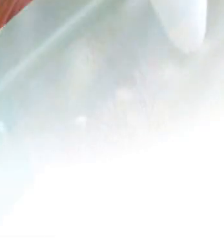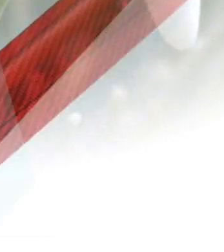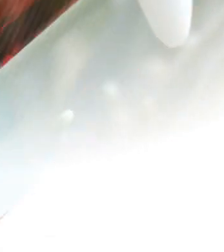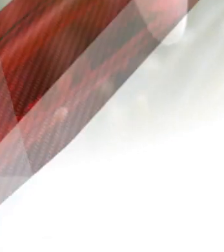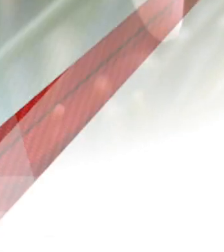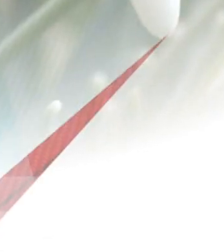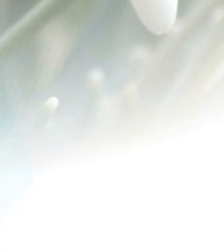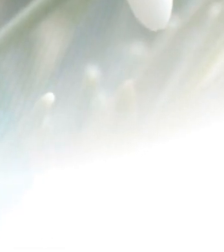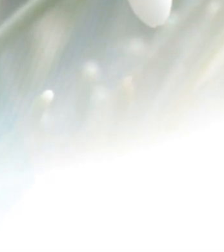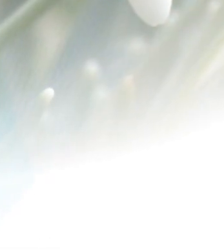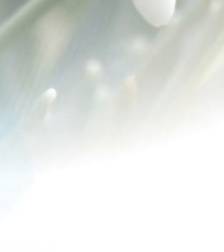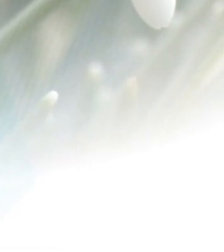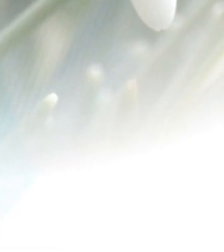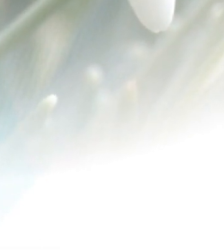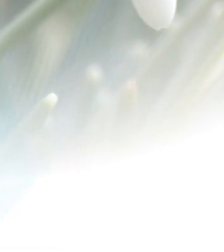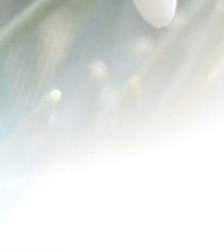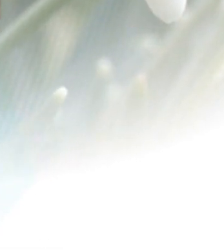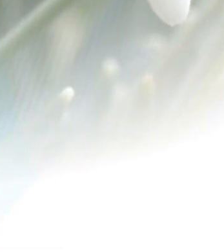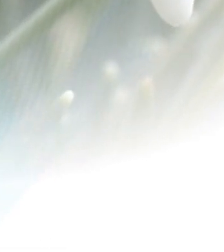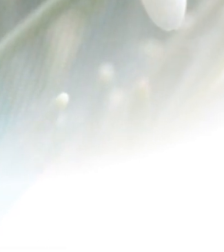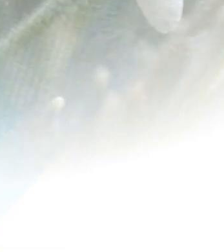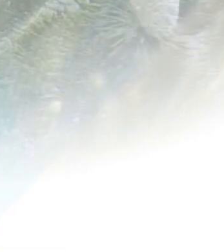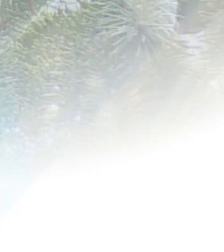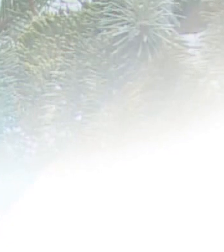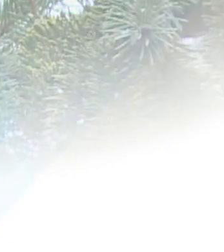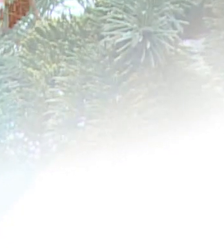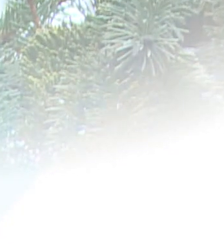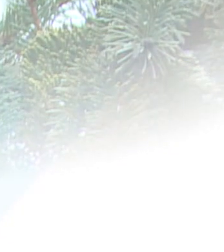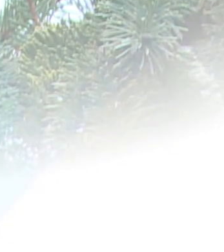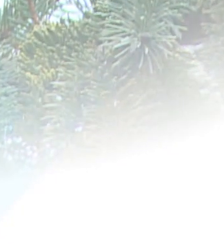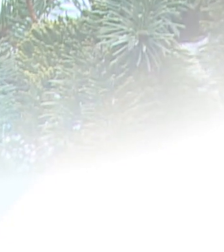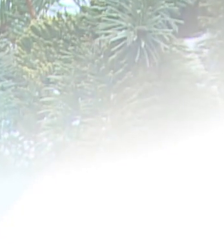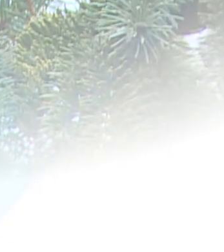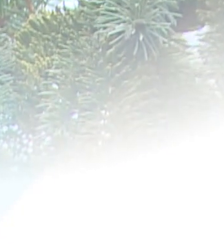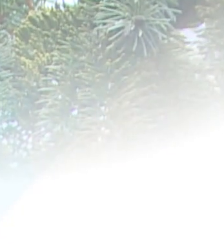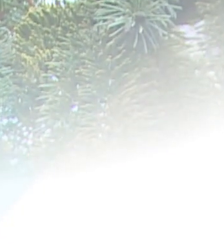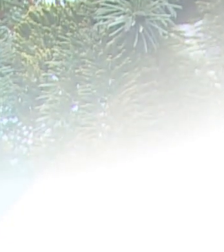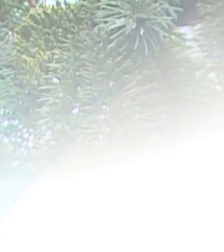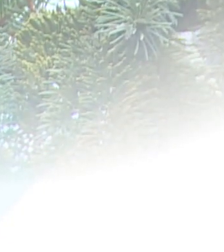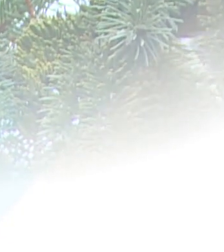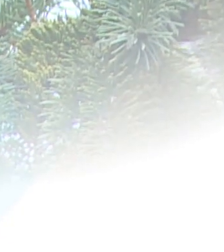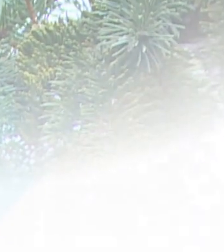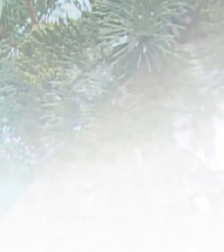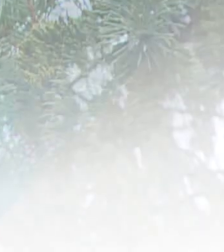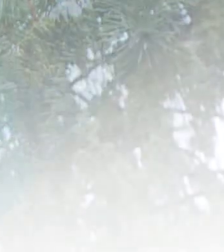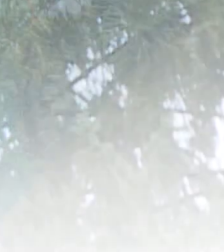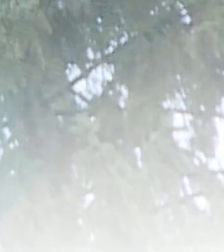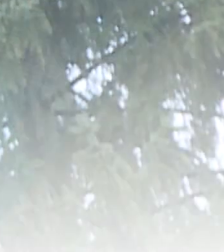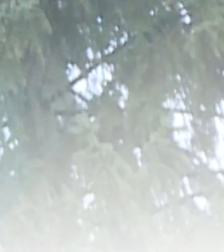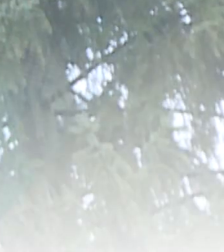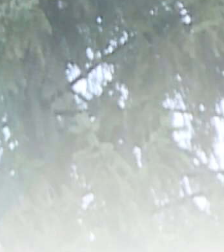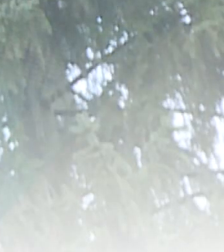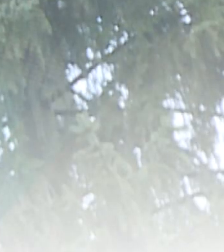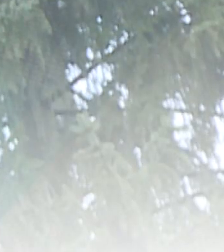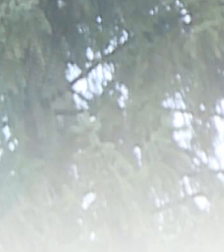да ўскладнення адносін з блізкімі людзьмі. Моцнай таксама будзе схільнасць да імпульсіўных учынкаў і паспешных